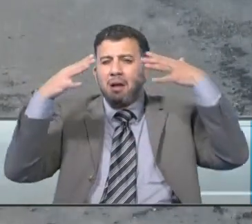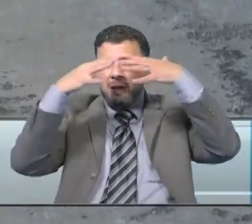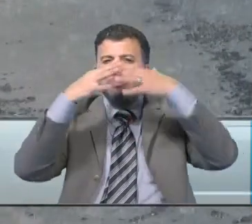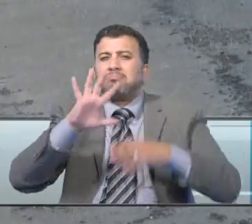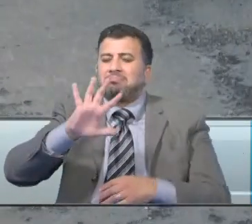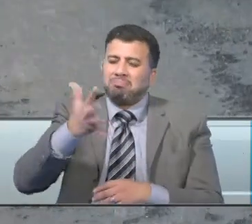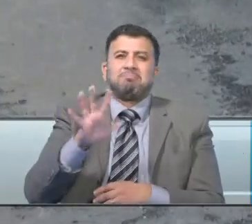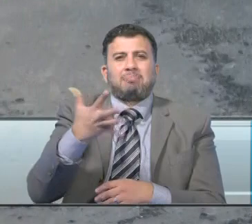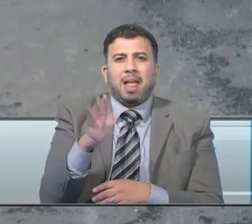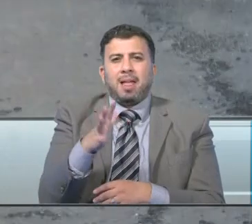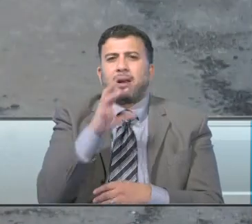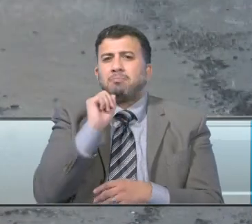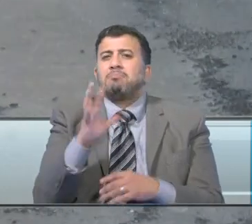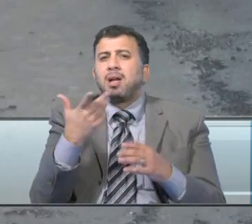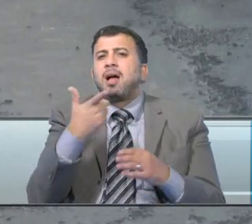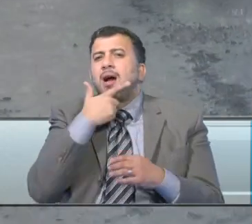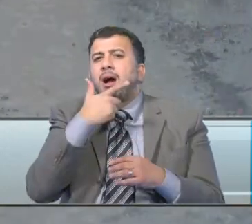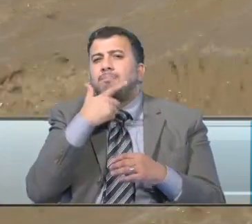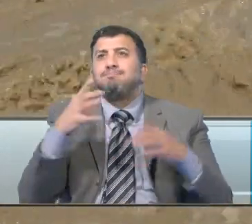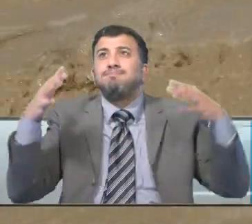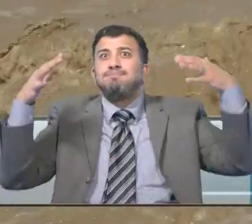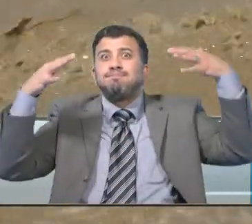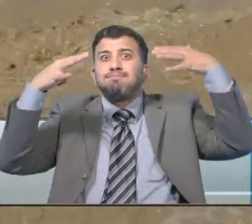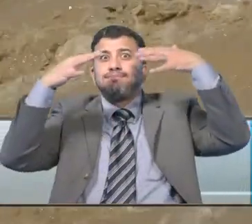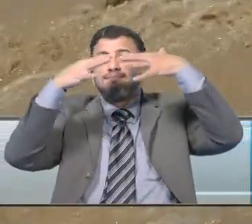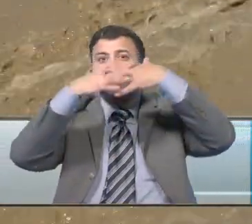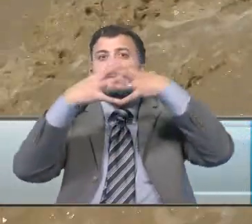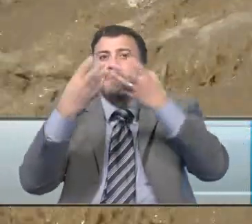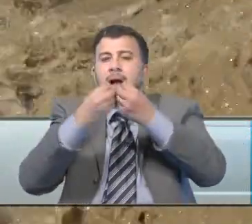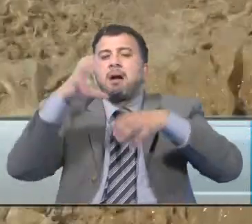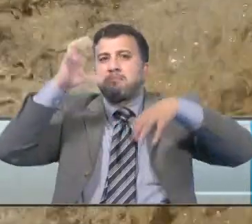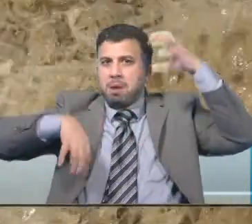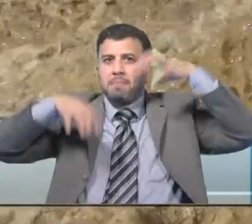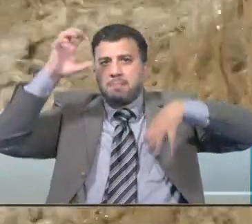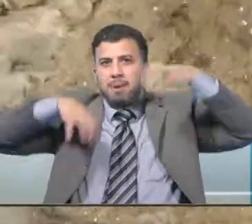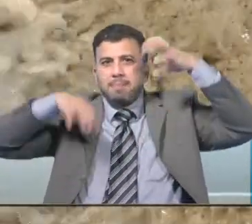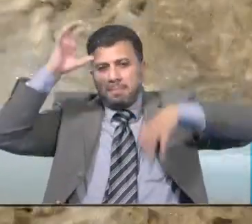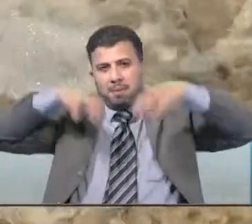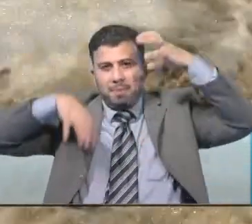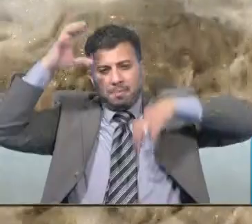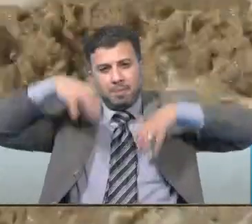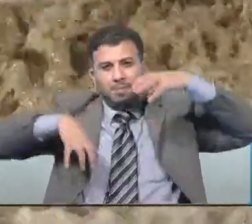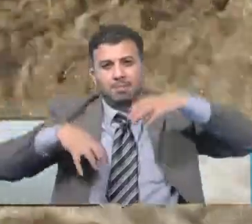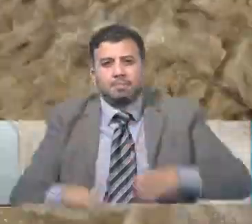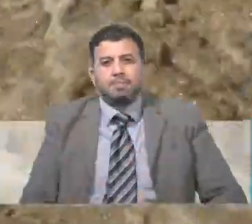جزئيا أحيانا مع فرصة تكون السحب الركامية يصاحبها سقوط الأمطار.